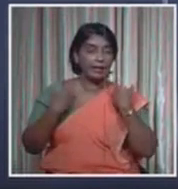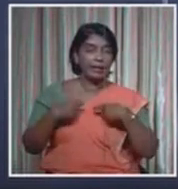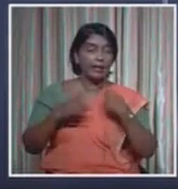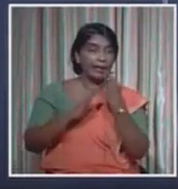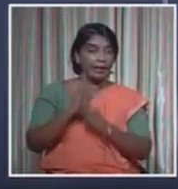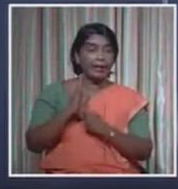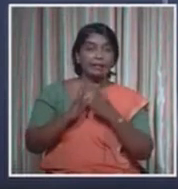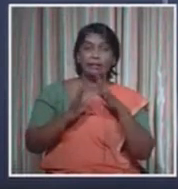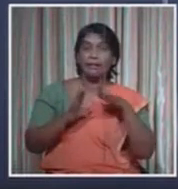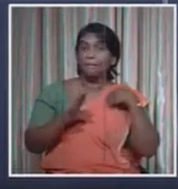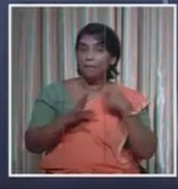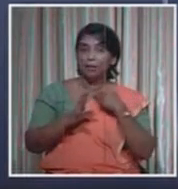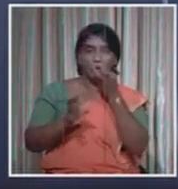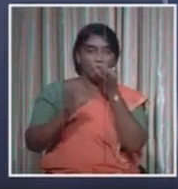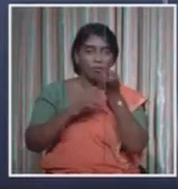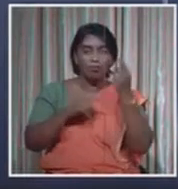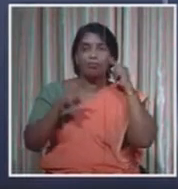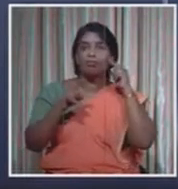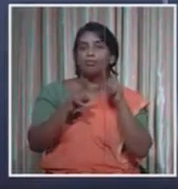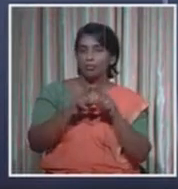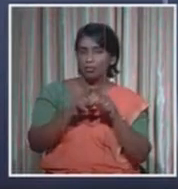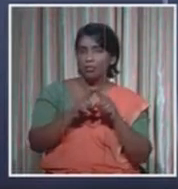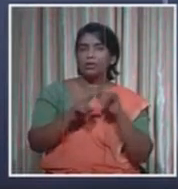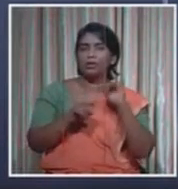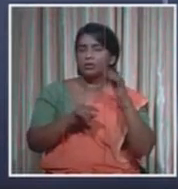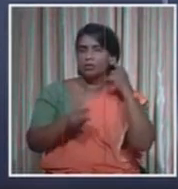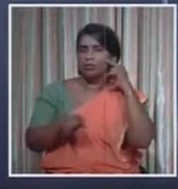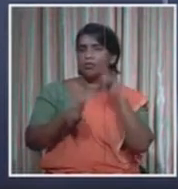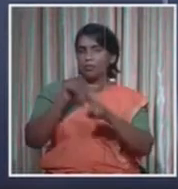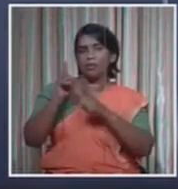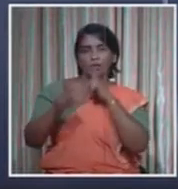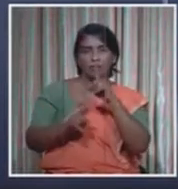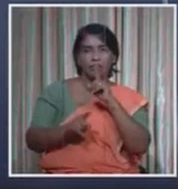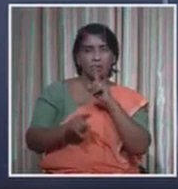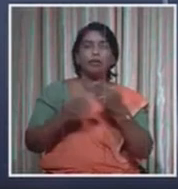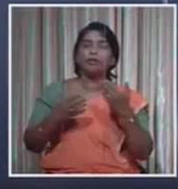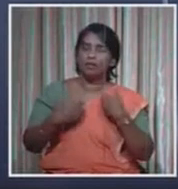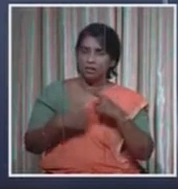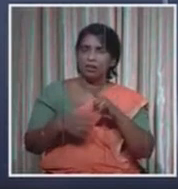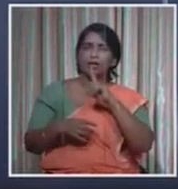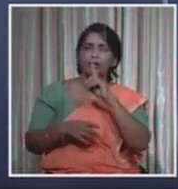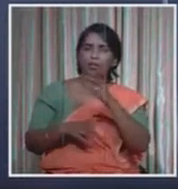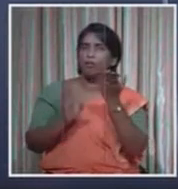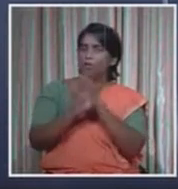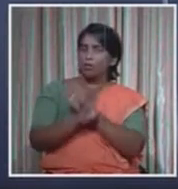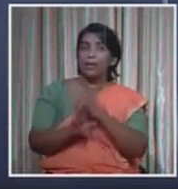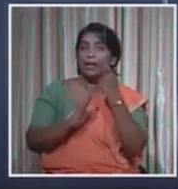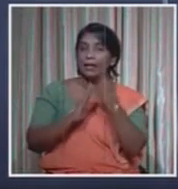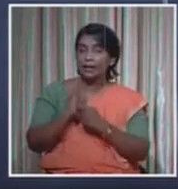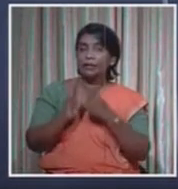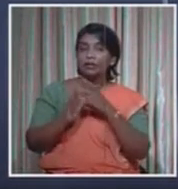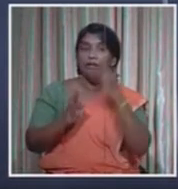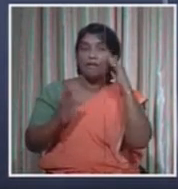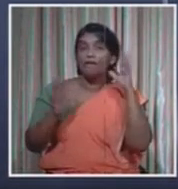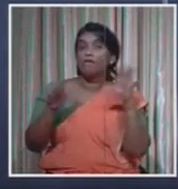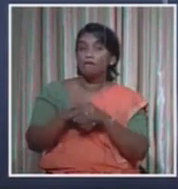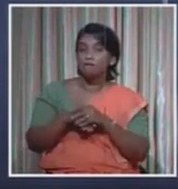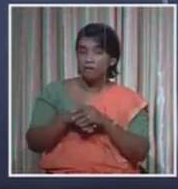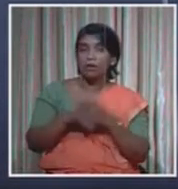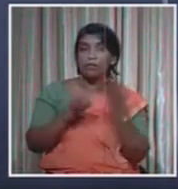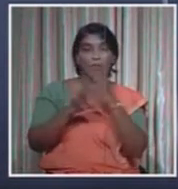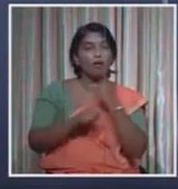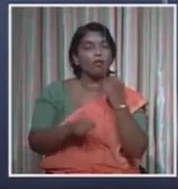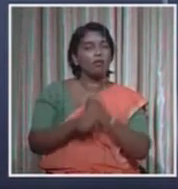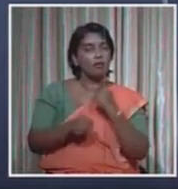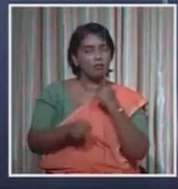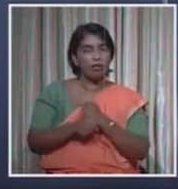පාස්කු ප්‍රහාරය ගැන කියපු කතාවක් අල්ලගෙන යම් මාකර කතන්දර කියනවා. ඉතින් අපිට කියන්න පුළුවන් එනම් පහුගිය නීතිපතිවරයාගේ නෝනා ගිය ආණ්ඩුව